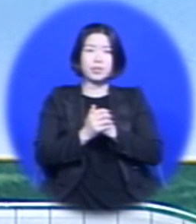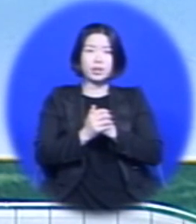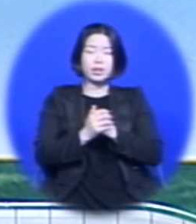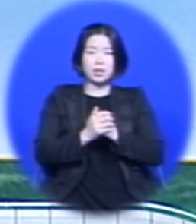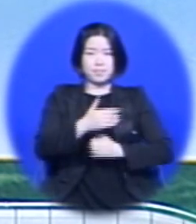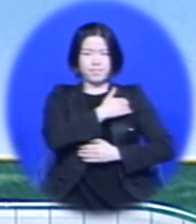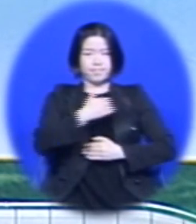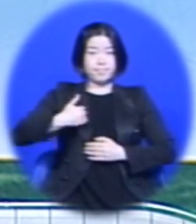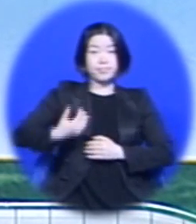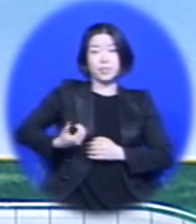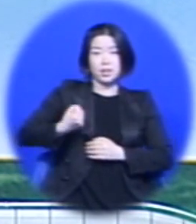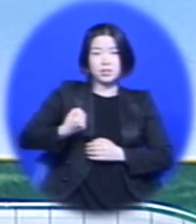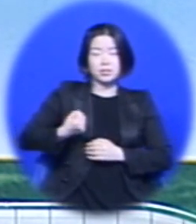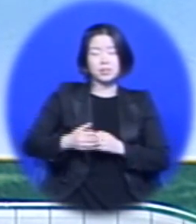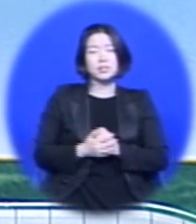자부심을 갖는,